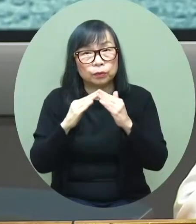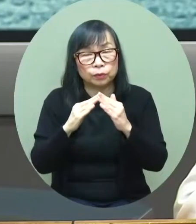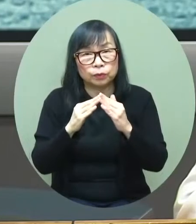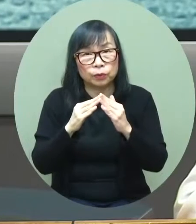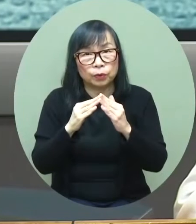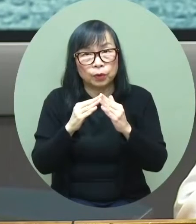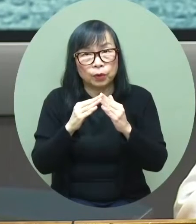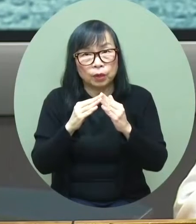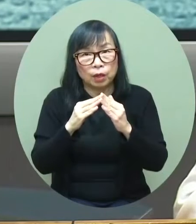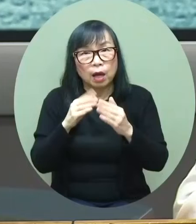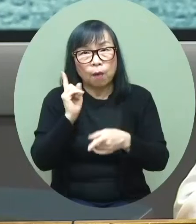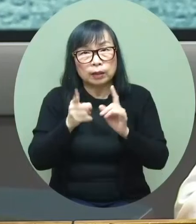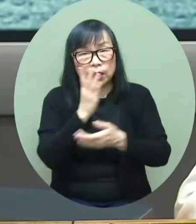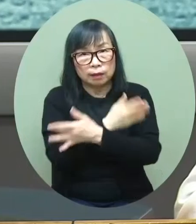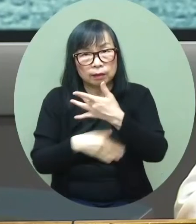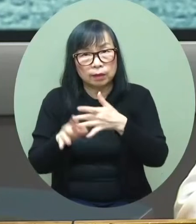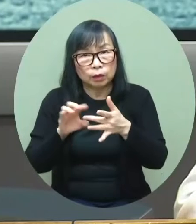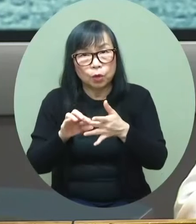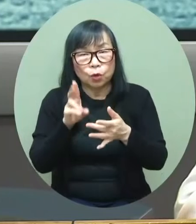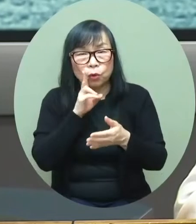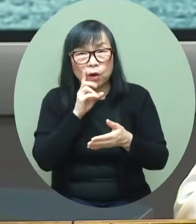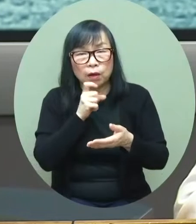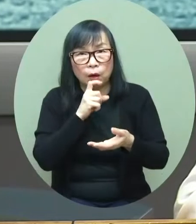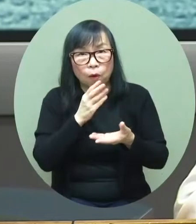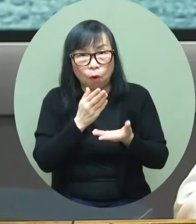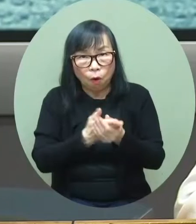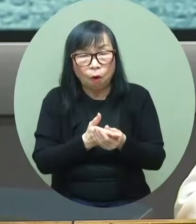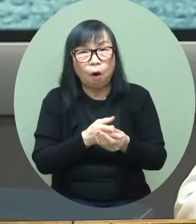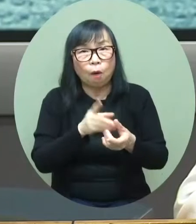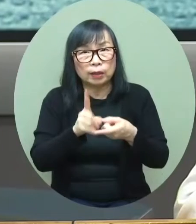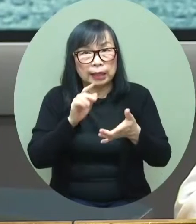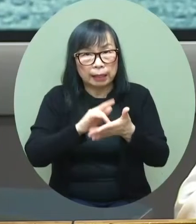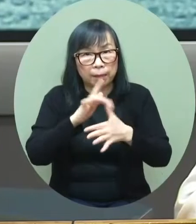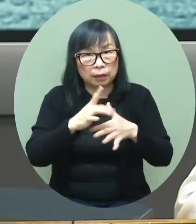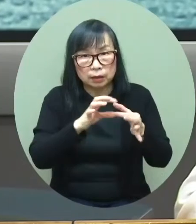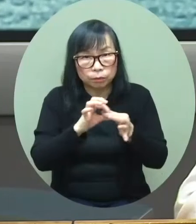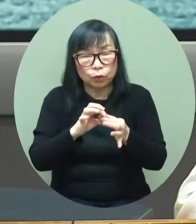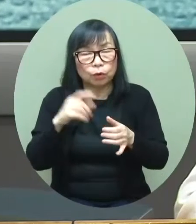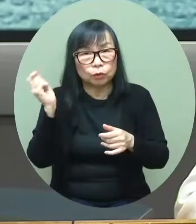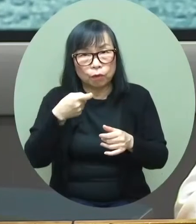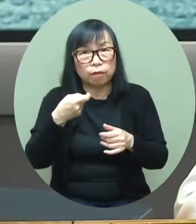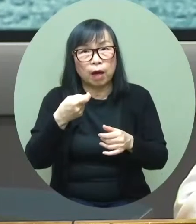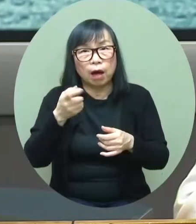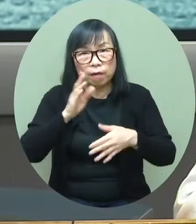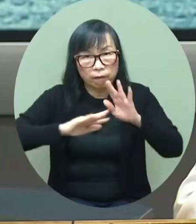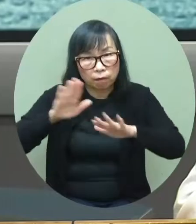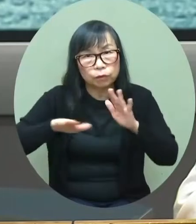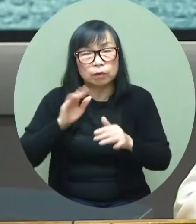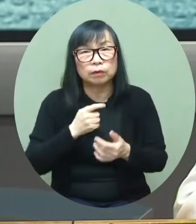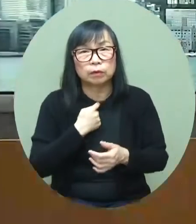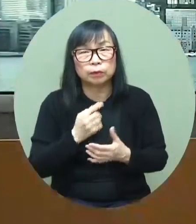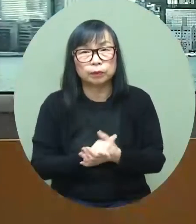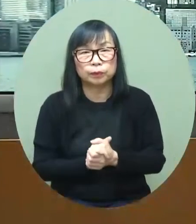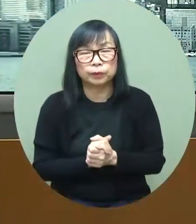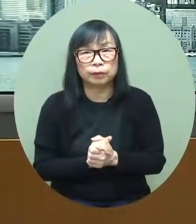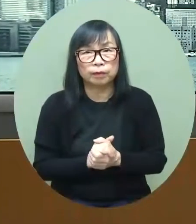係。或者殘疾院舍入邊咧，如果有個案啊，或者啲咁嘅接觸者咧，我哋都希望係盡快做到處理。 下一